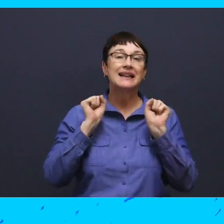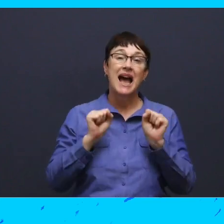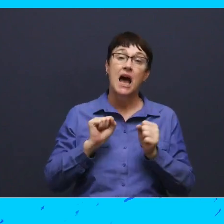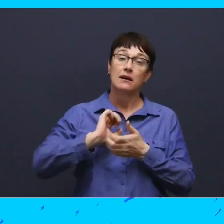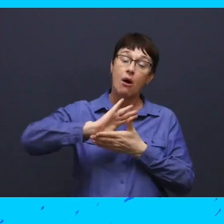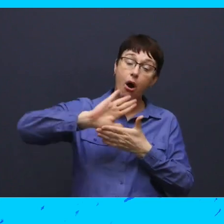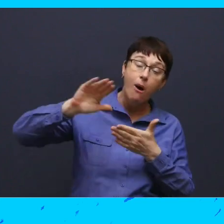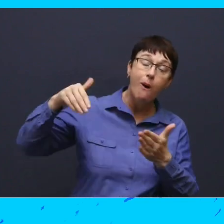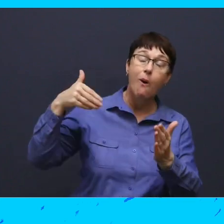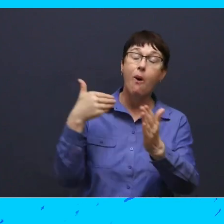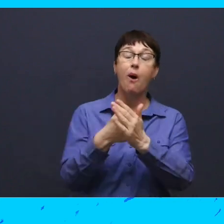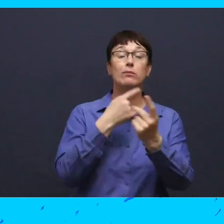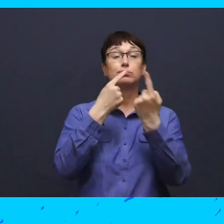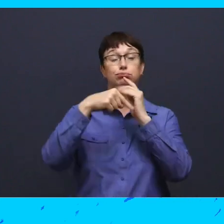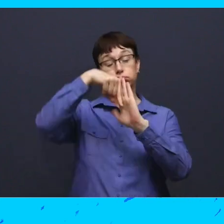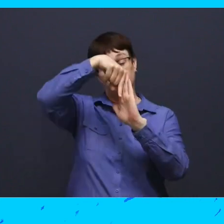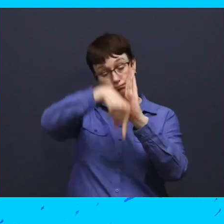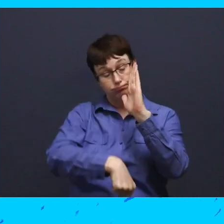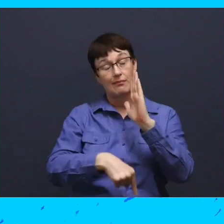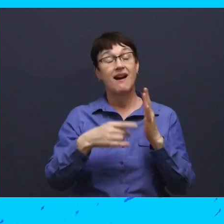réduire à